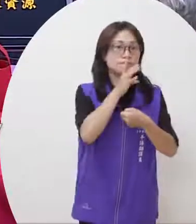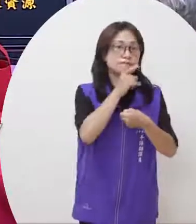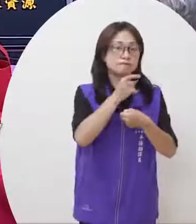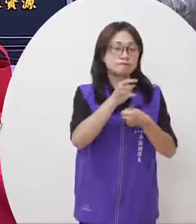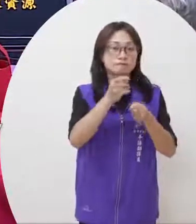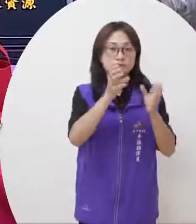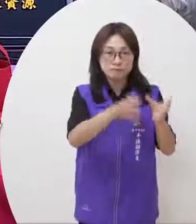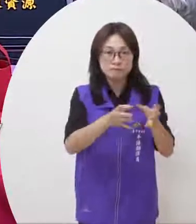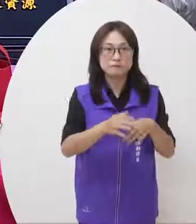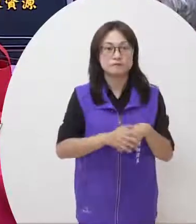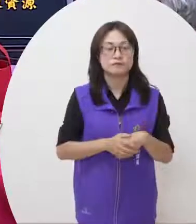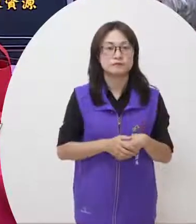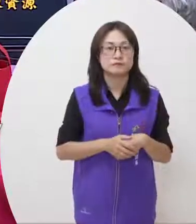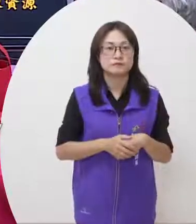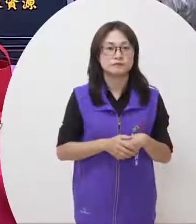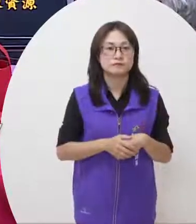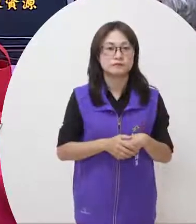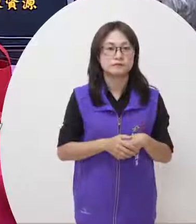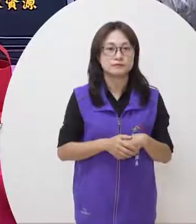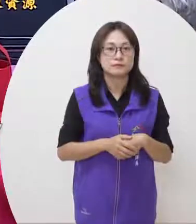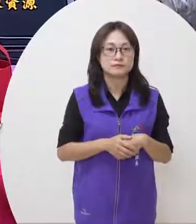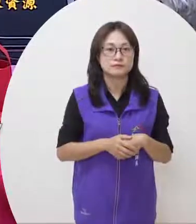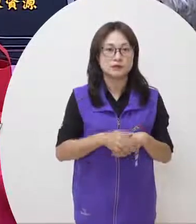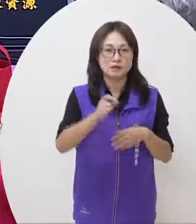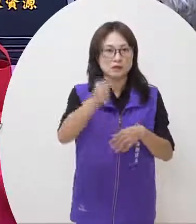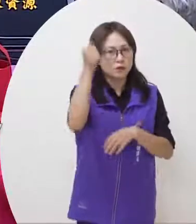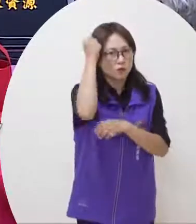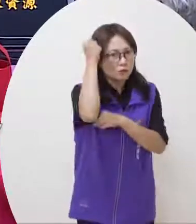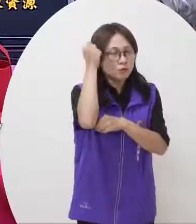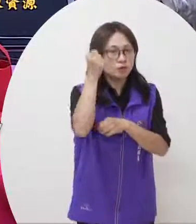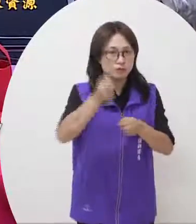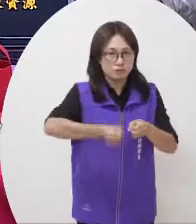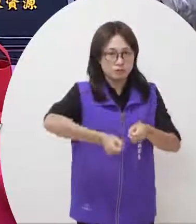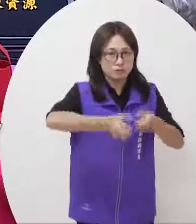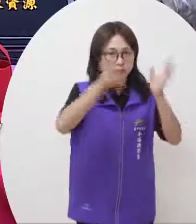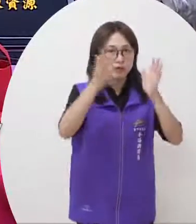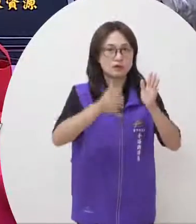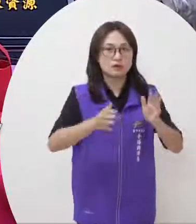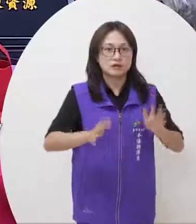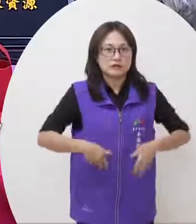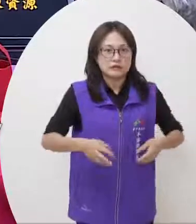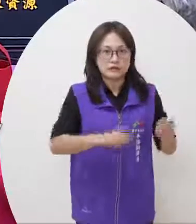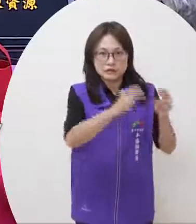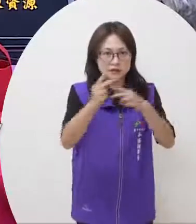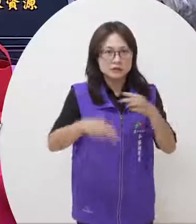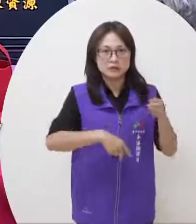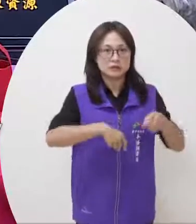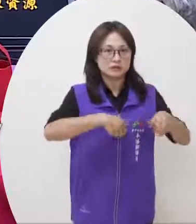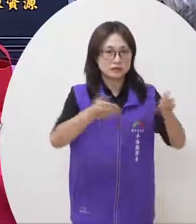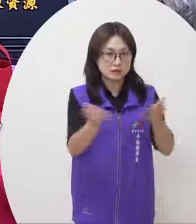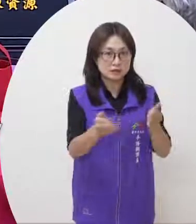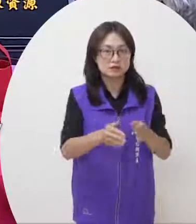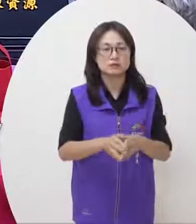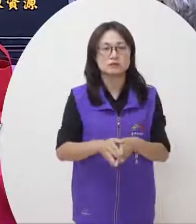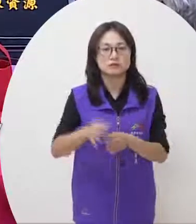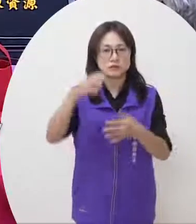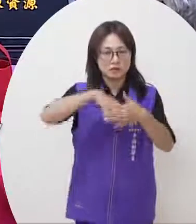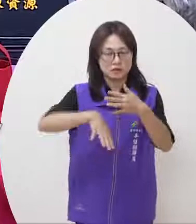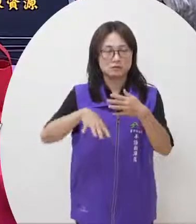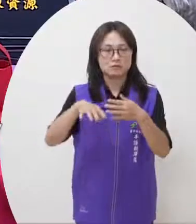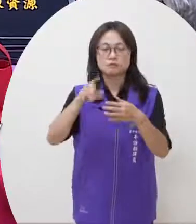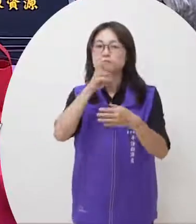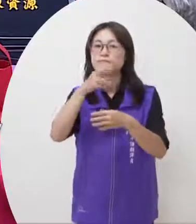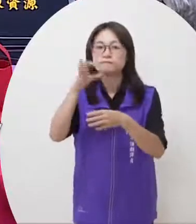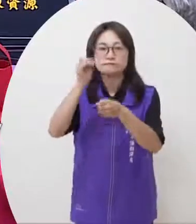路75号日式宿舍紧急抢救保护棚架工程，其中中央补助款75万元，比